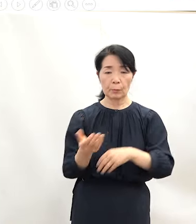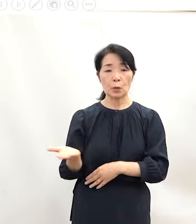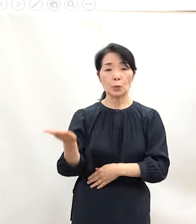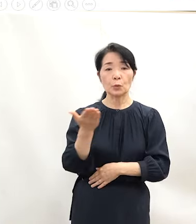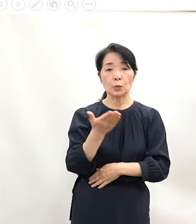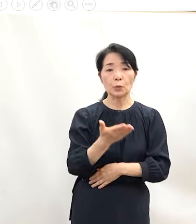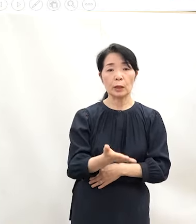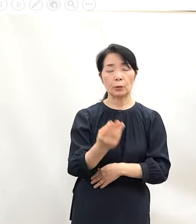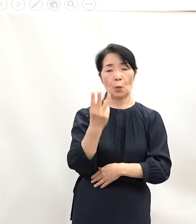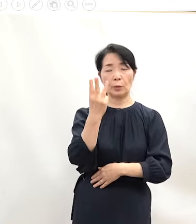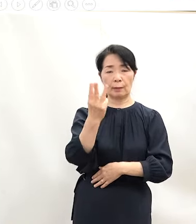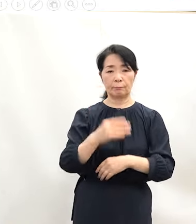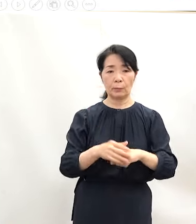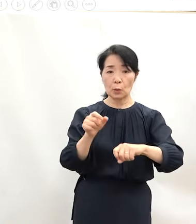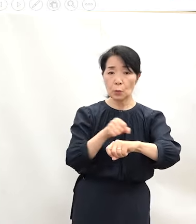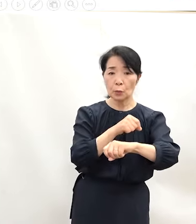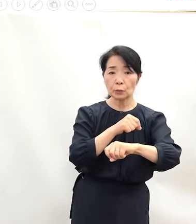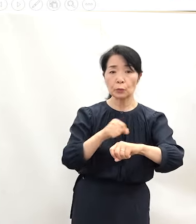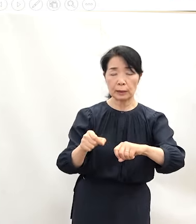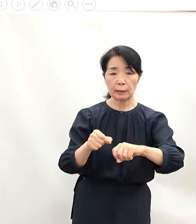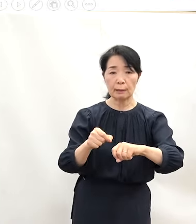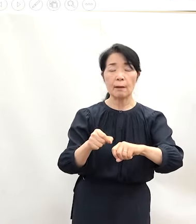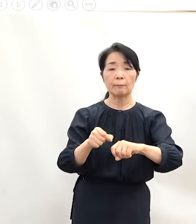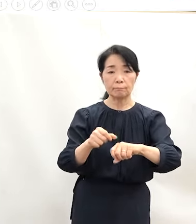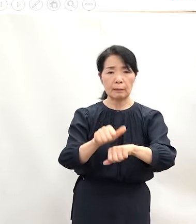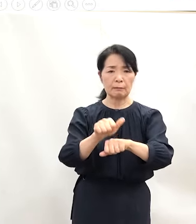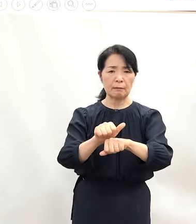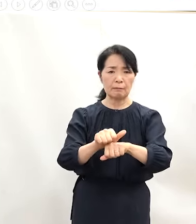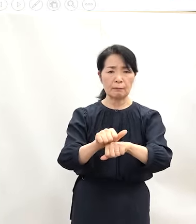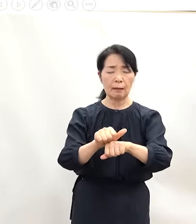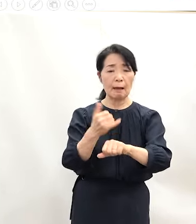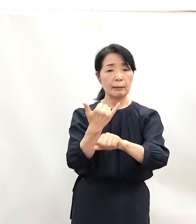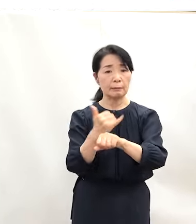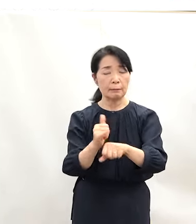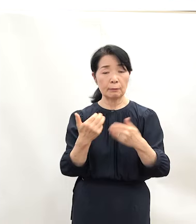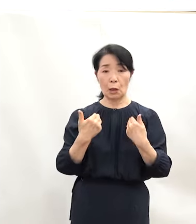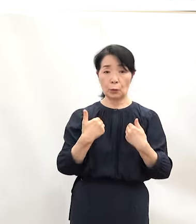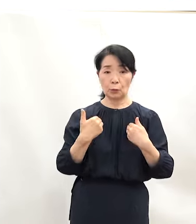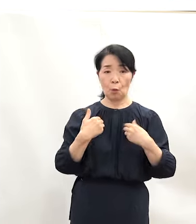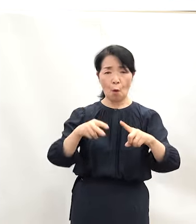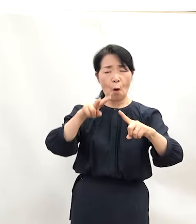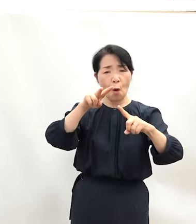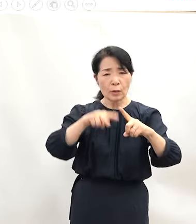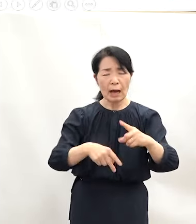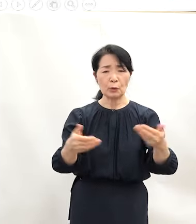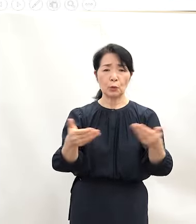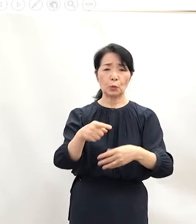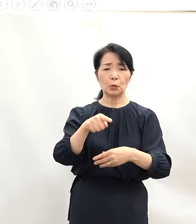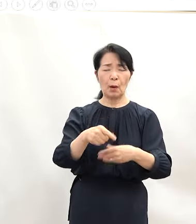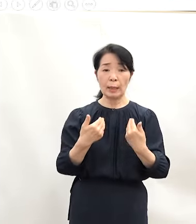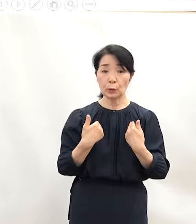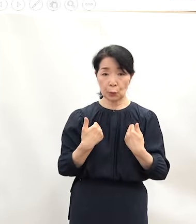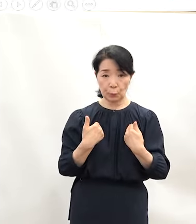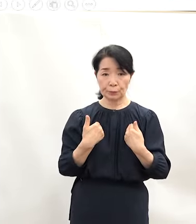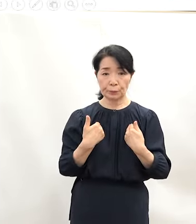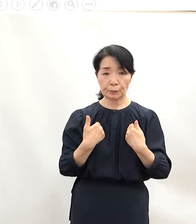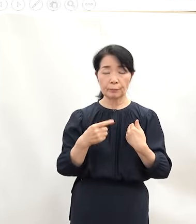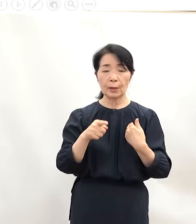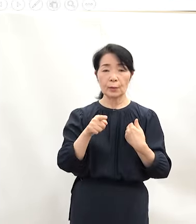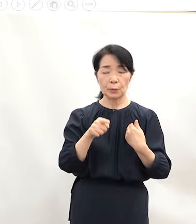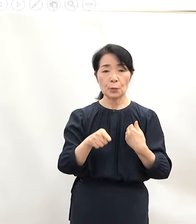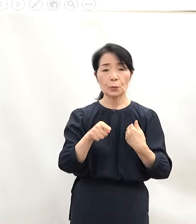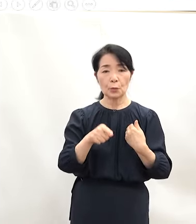3は、まあ、特に外国人材を必要としている介護の事業所における実践編で、外国人介護士のメリット